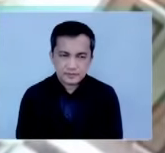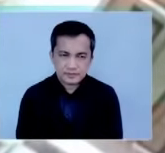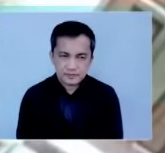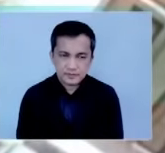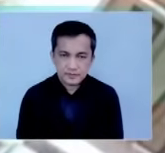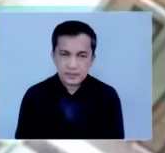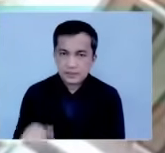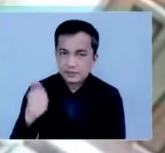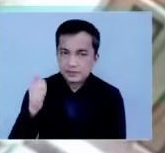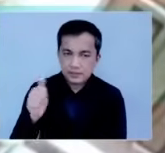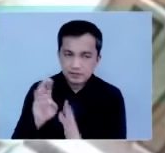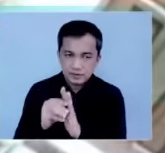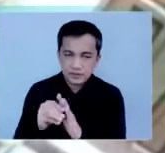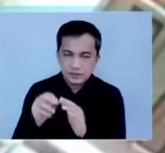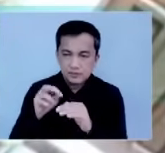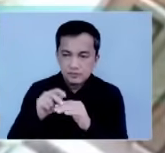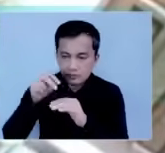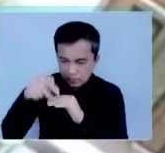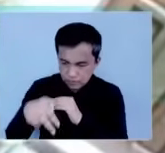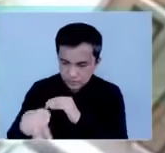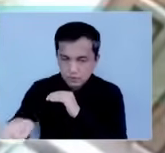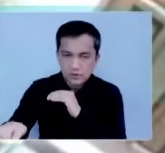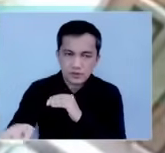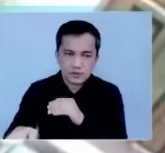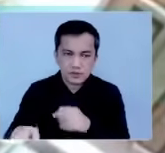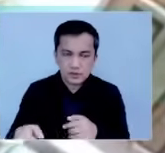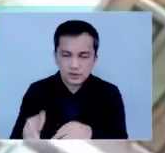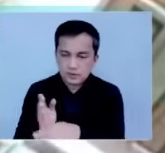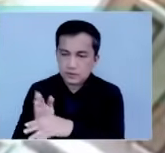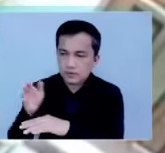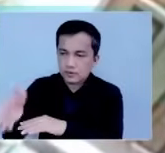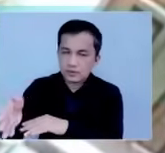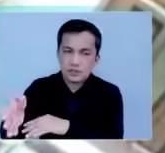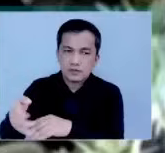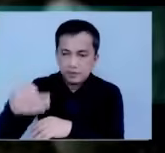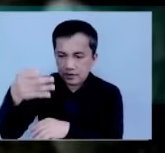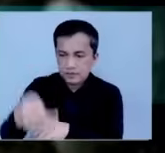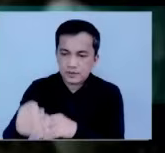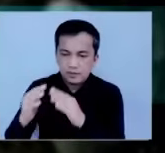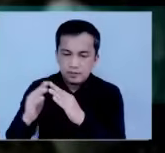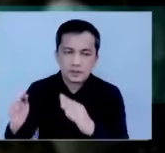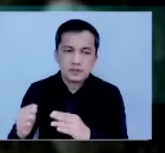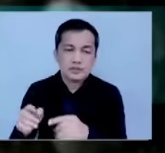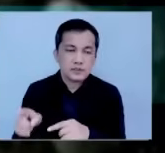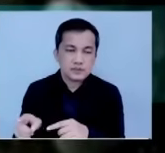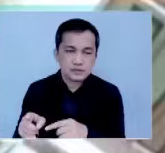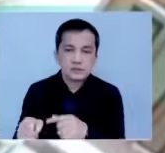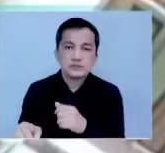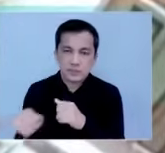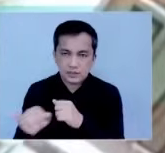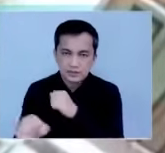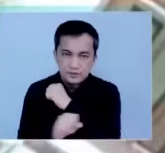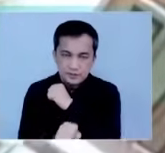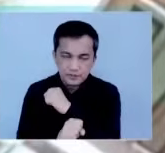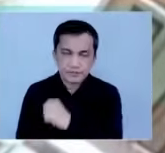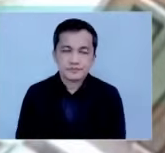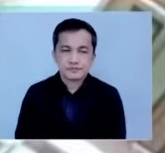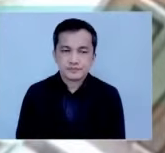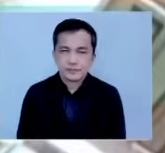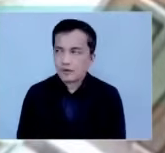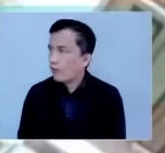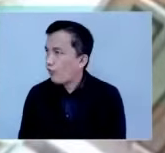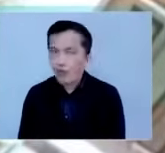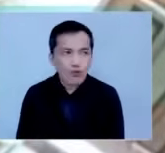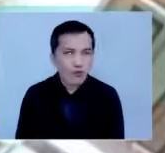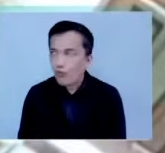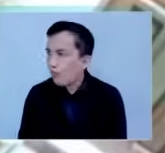minuto bago bumaba ang grupo saka Tumawid lang sa katapat na bahay na kanila rin nilooban luming linga pa ang